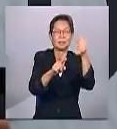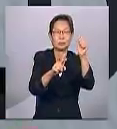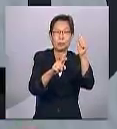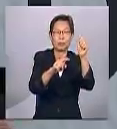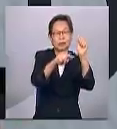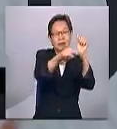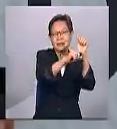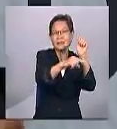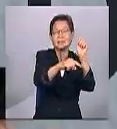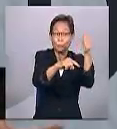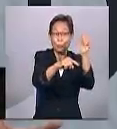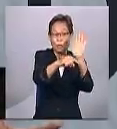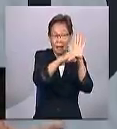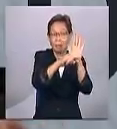dalam